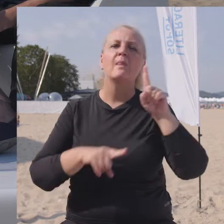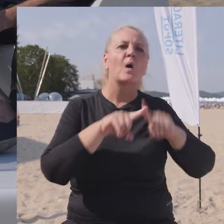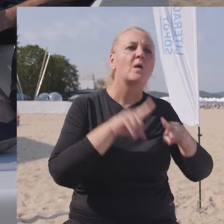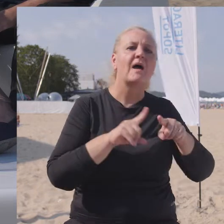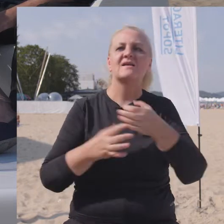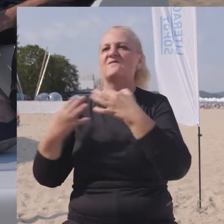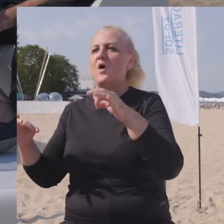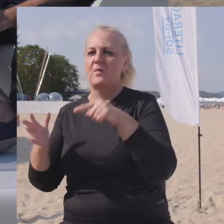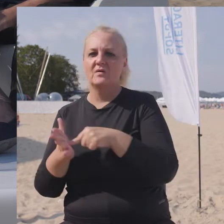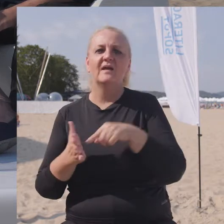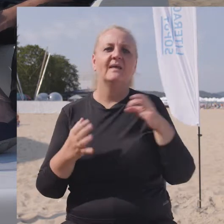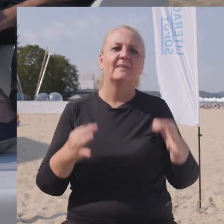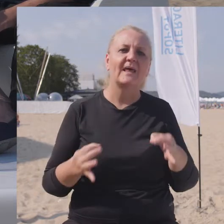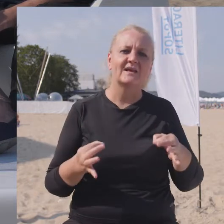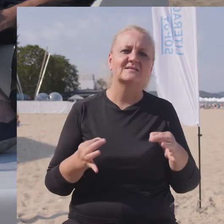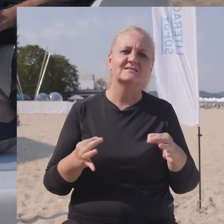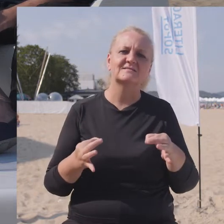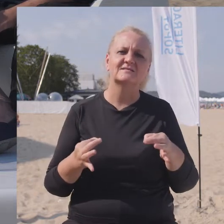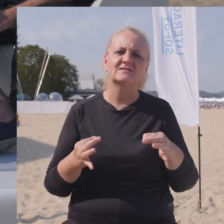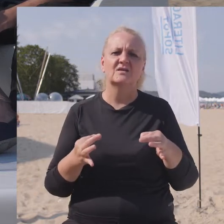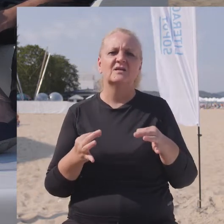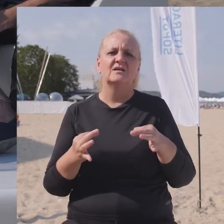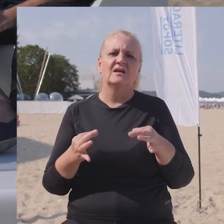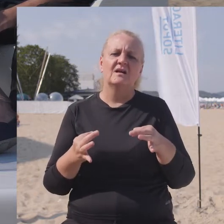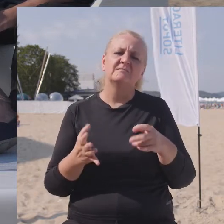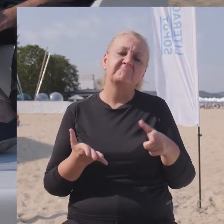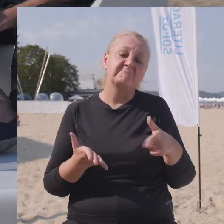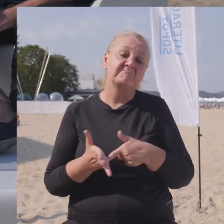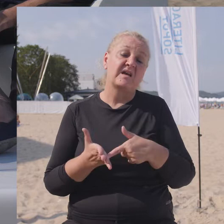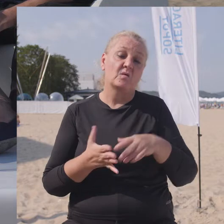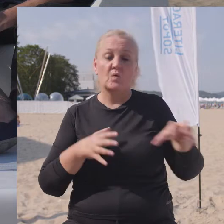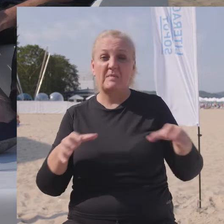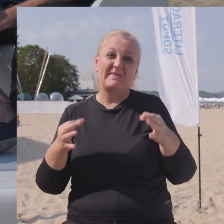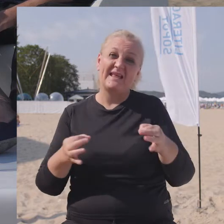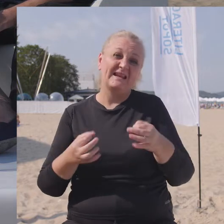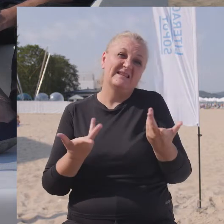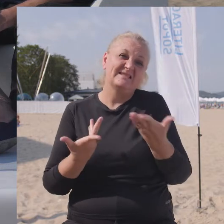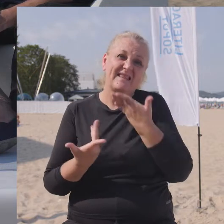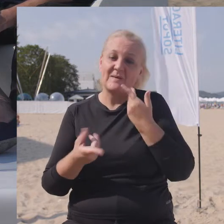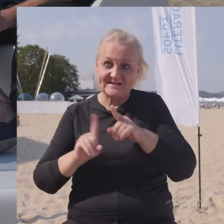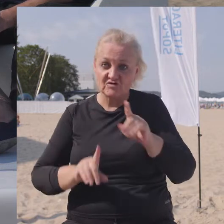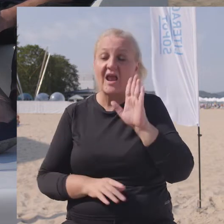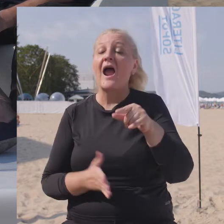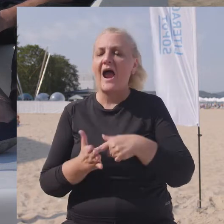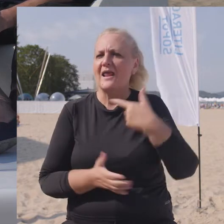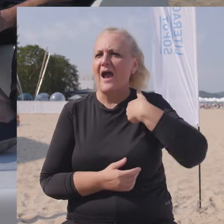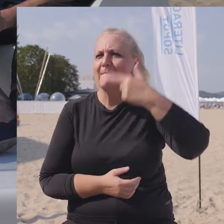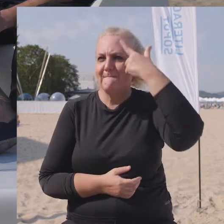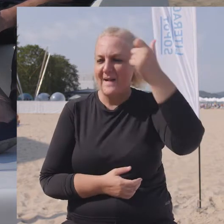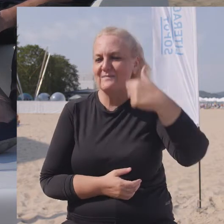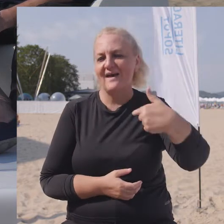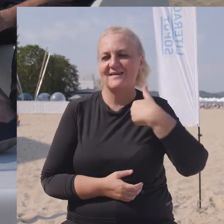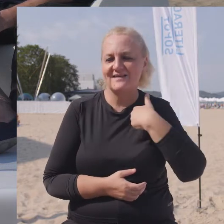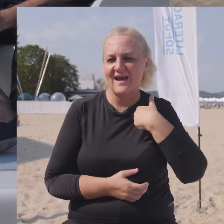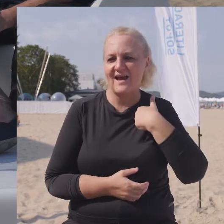frików. Teraz w ogóle jedna i druga kategoria to już tak nie wolno i w ogóle też niewiele znaczy, ale ja pamiętam, że moim po